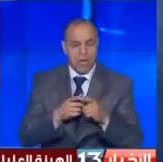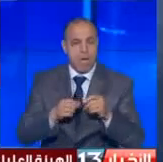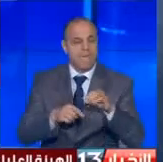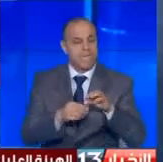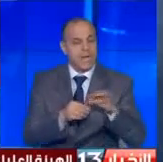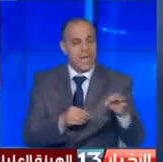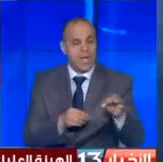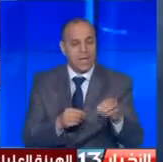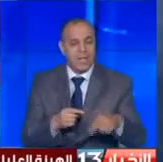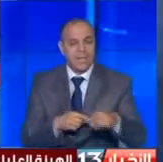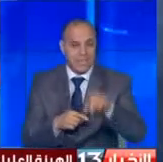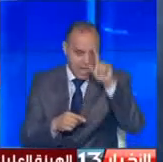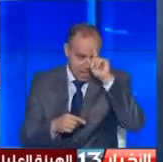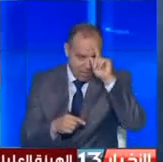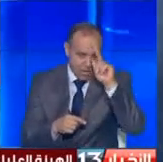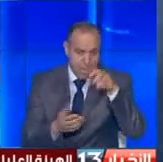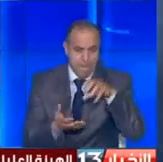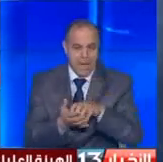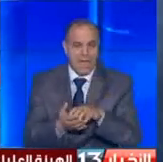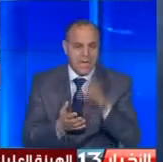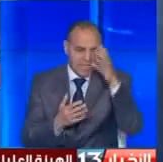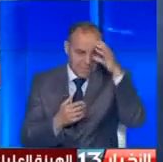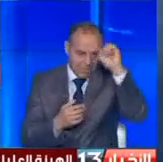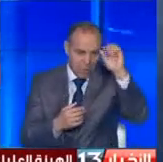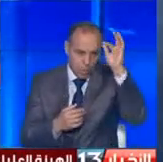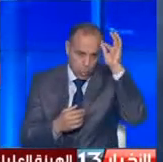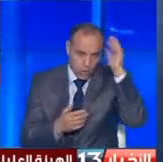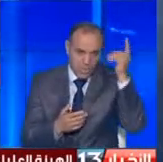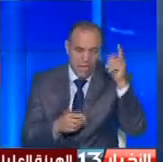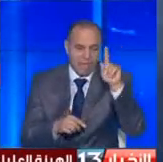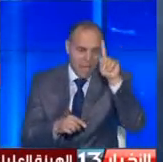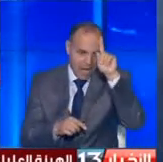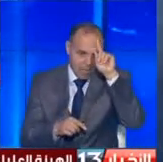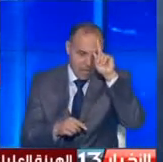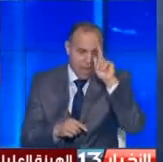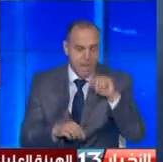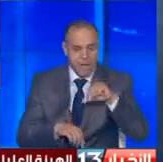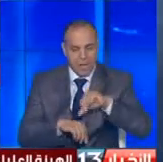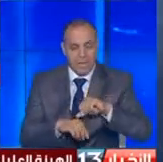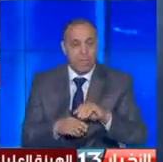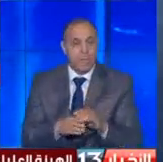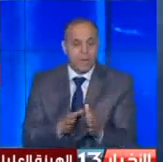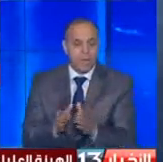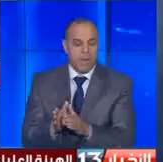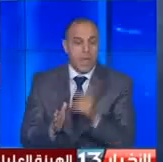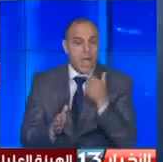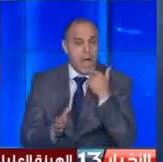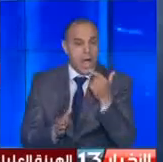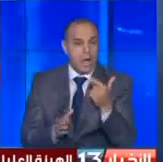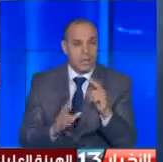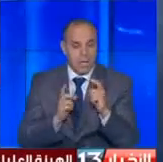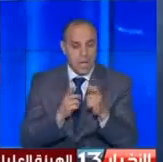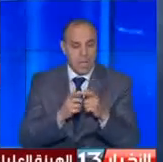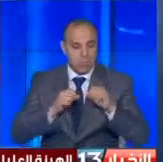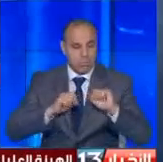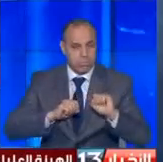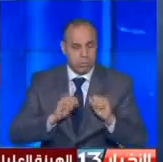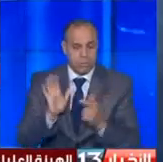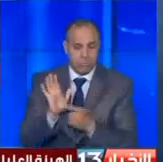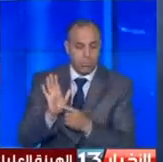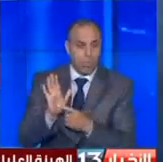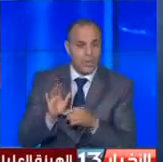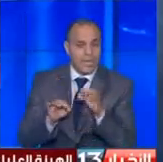الفرعية لدائرة ألمانيا بمقر سفارة الجمهورية التونسية بألمانيا ببرلين. من جهة أخرى، أصدرت الهيئة دليل